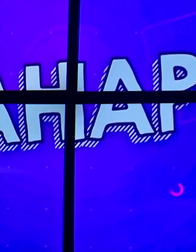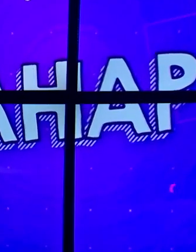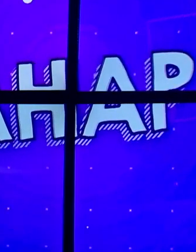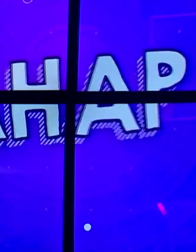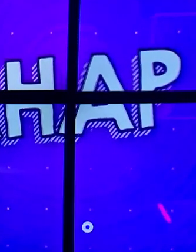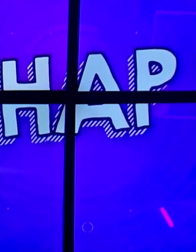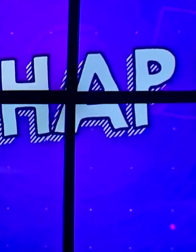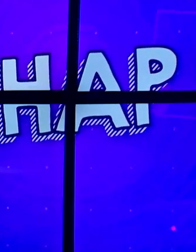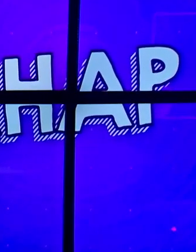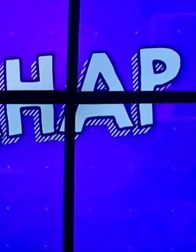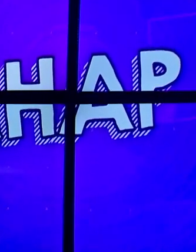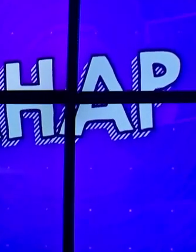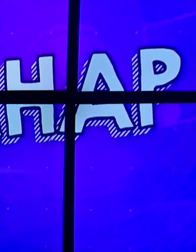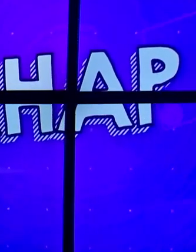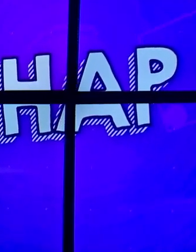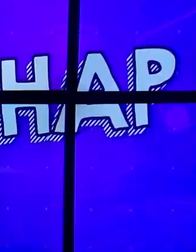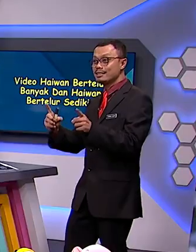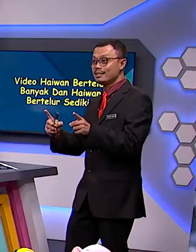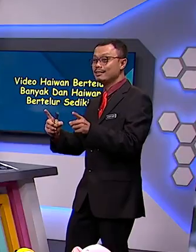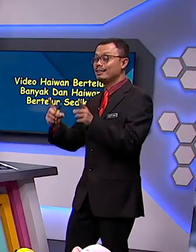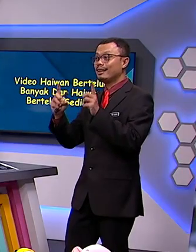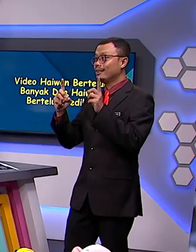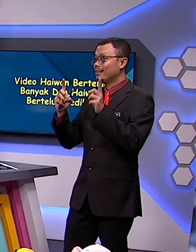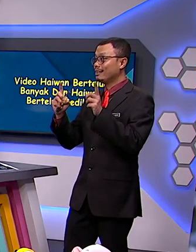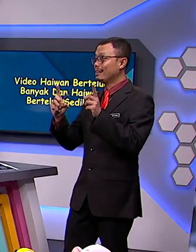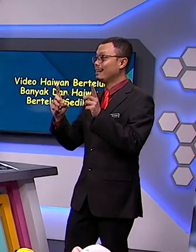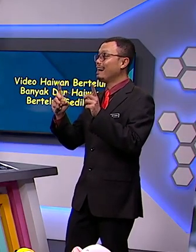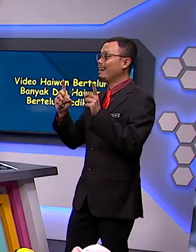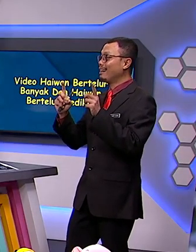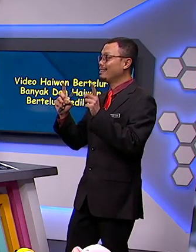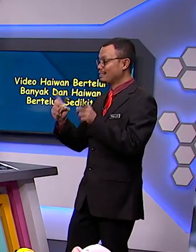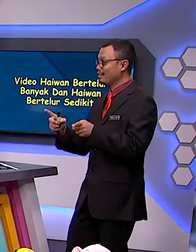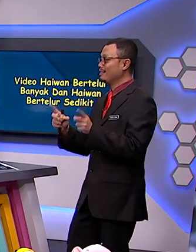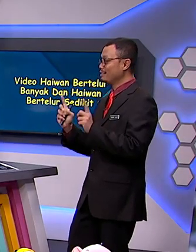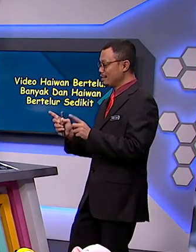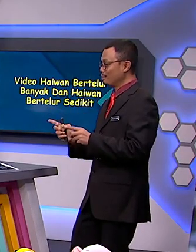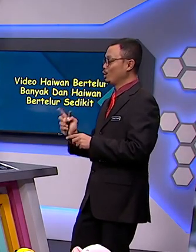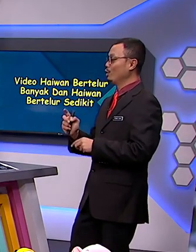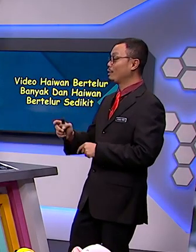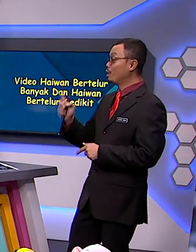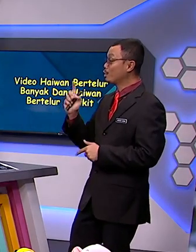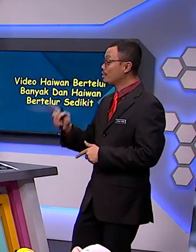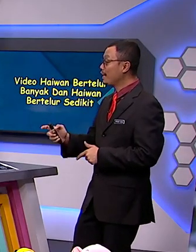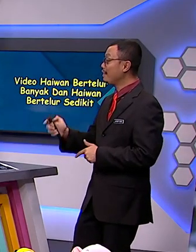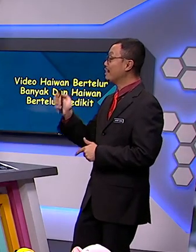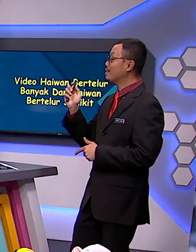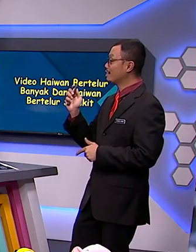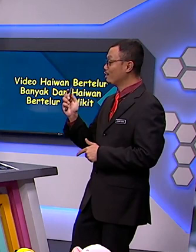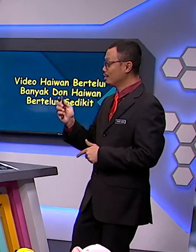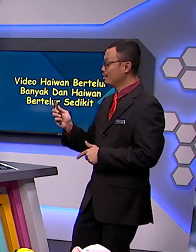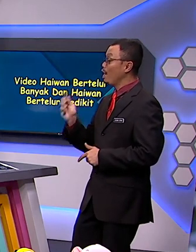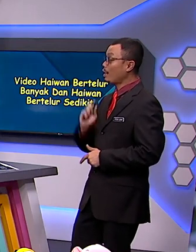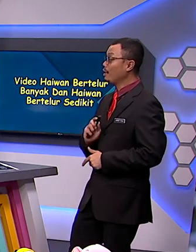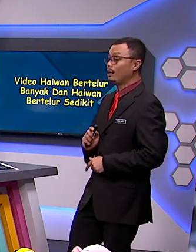perbezaan, cikgu. Kalau bertelur banyak, biasanya ibunya tidak menjaga telur dia. Betul. Kalau betul sikit, ia menjaga